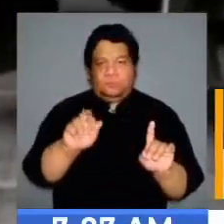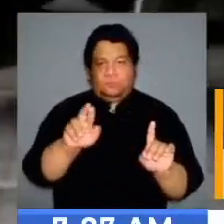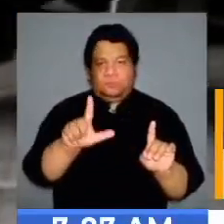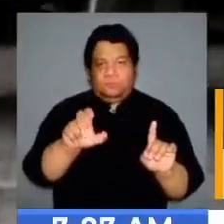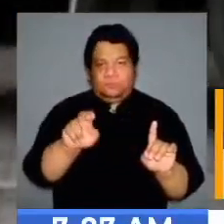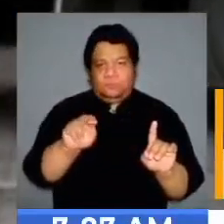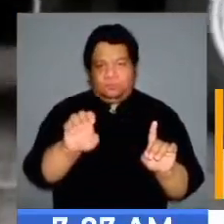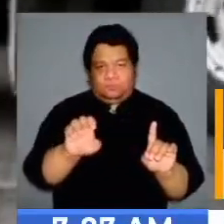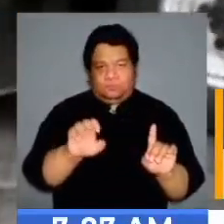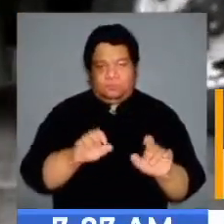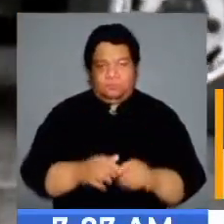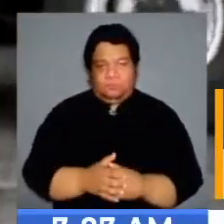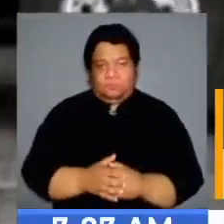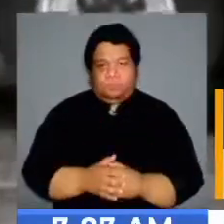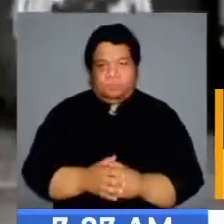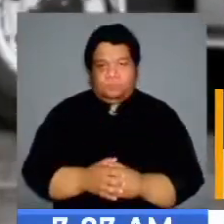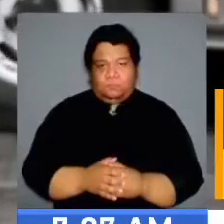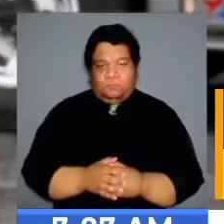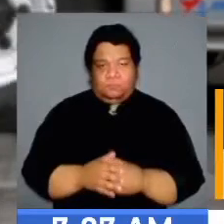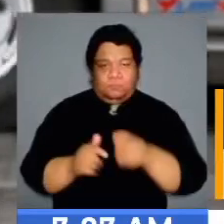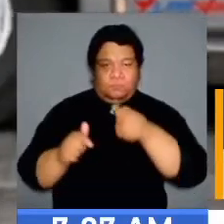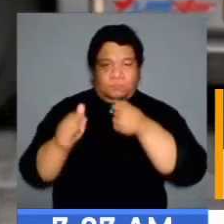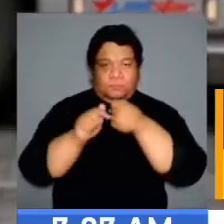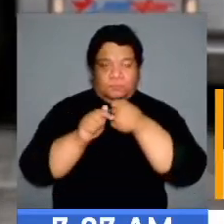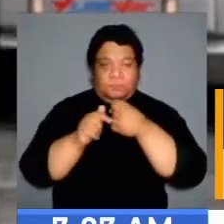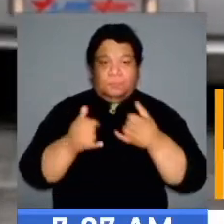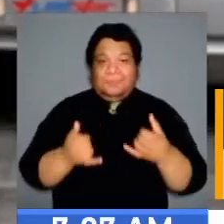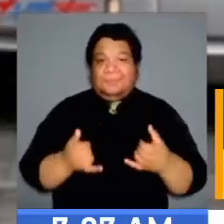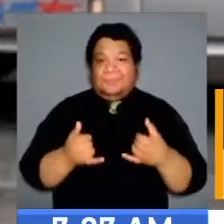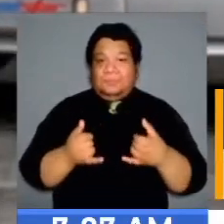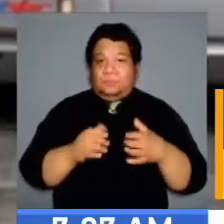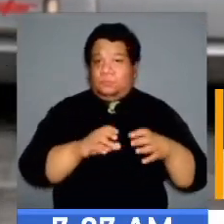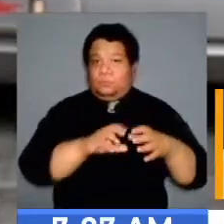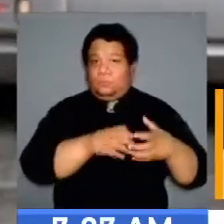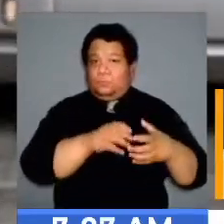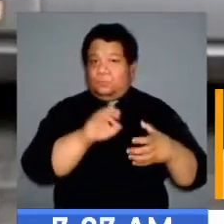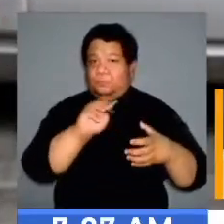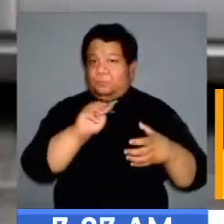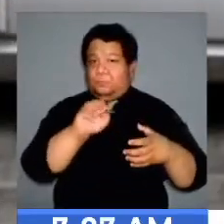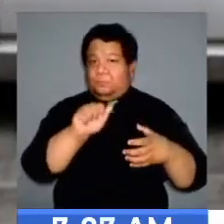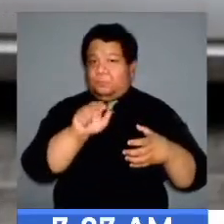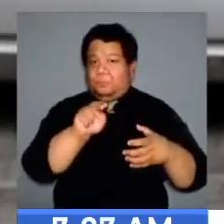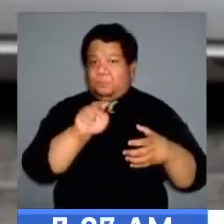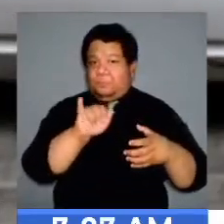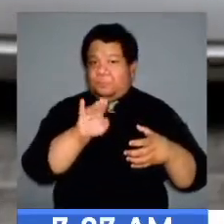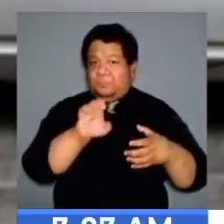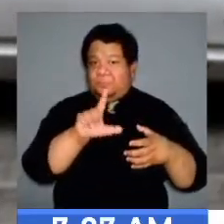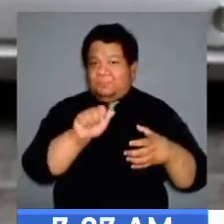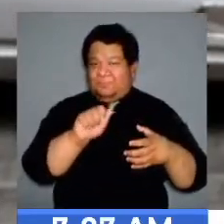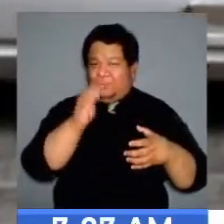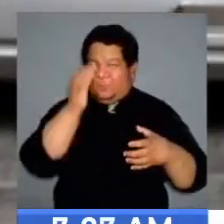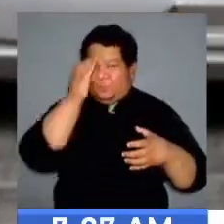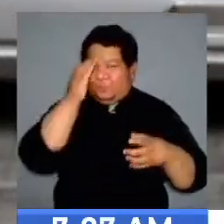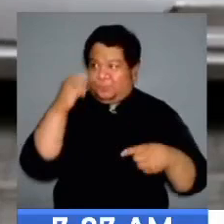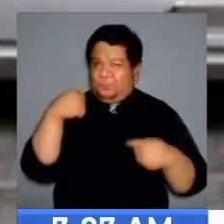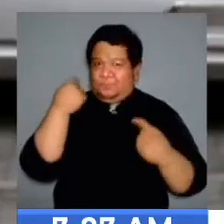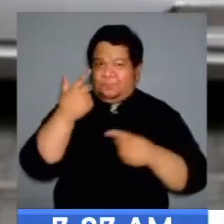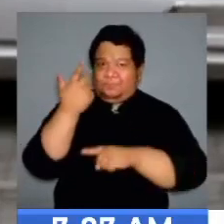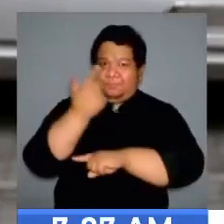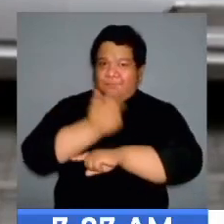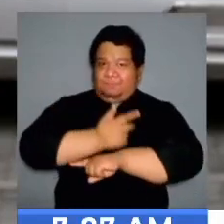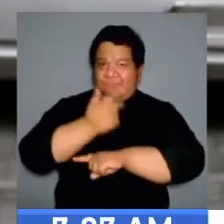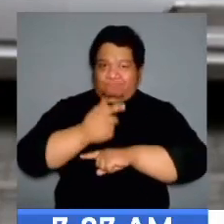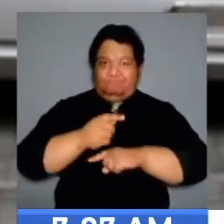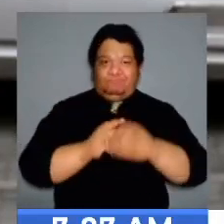Igan, huling araw ngayon ng transport strike ng grupong manibela na nagpoprotest sa laban sa PUV Modernization Program. Sabi ng ilang tsuper